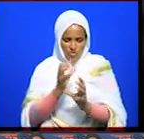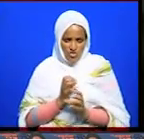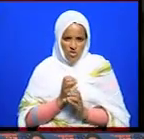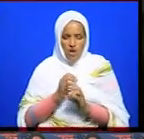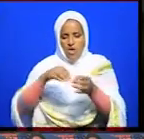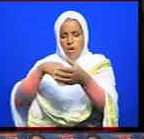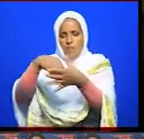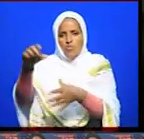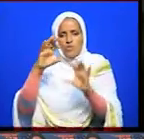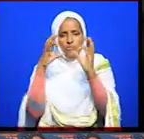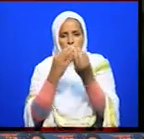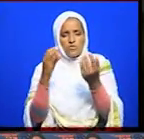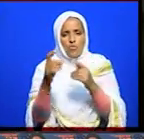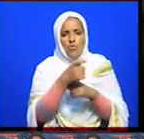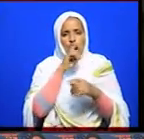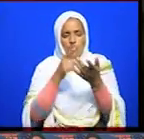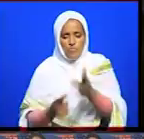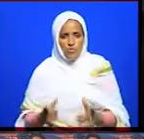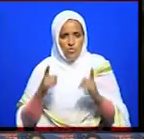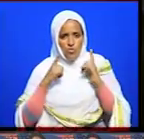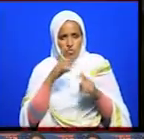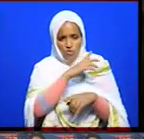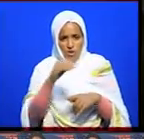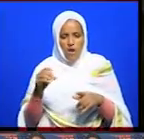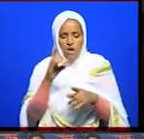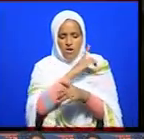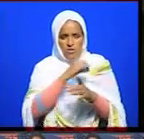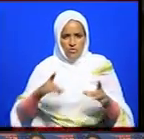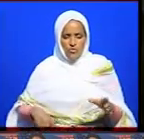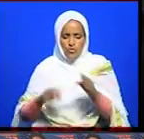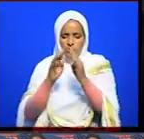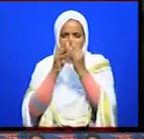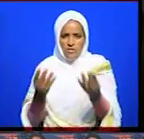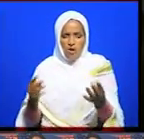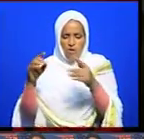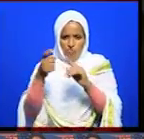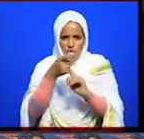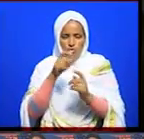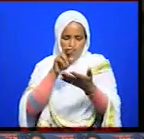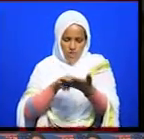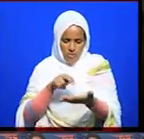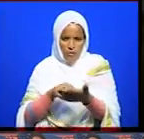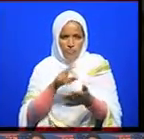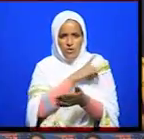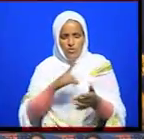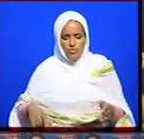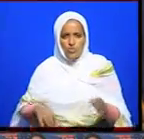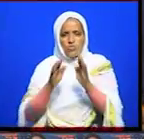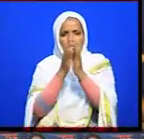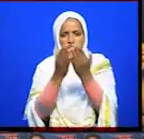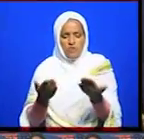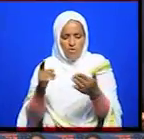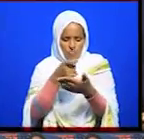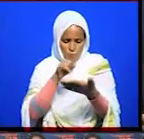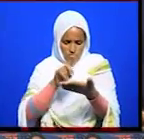ድርሻውን የሚወጣ ቤተሰብ ሆኖ ነው የሚኖረውና የክርስቶስ መጽሐፍ ሆኖ የሚነበብ እንደው የክርስቶስ መጽሐፍ